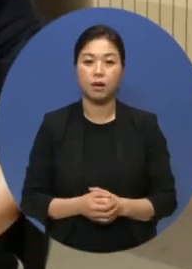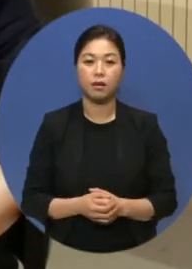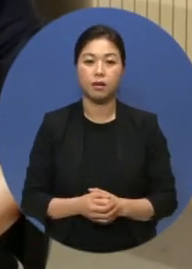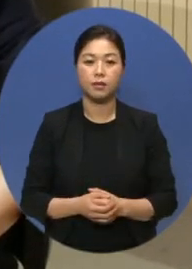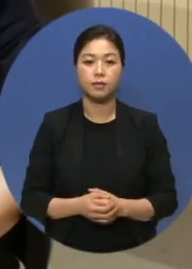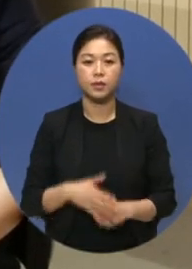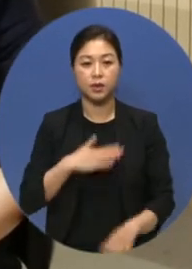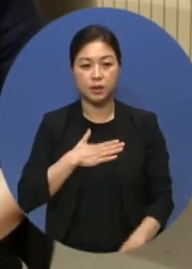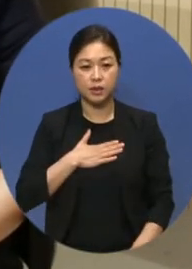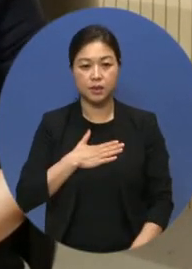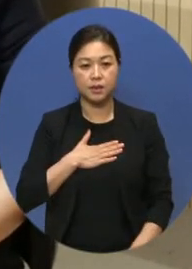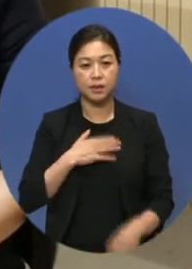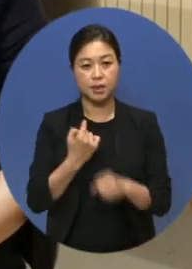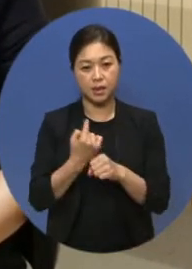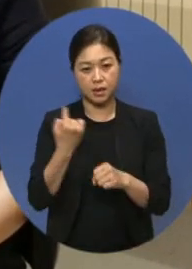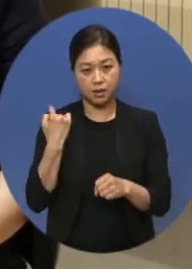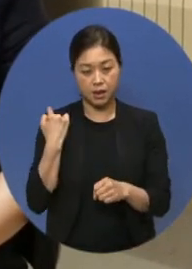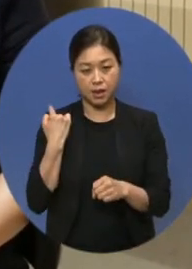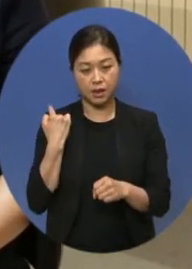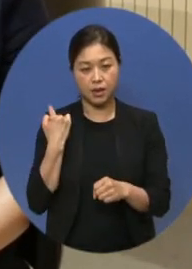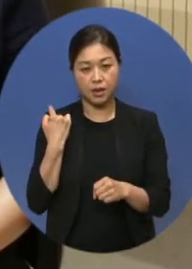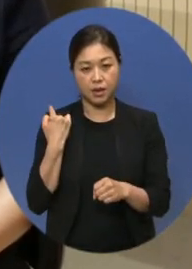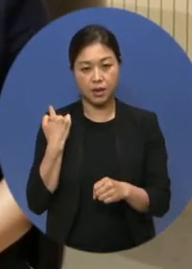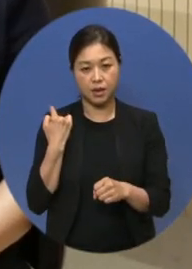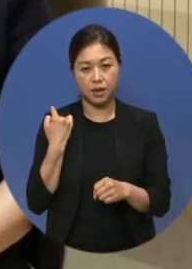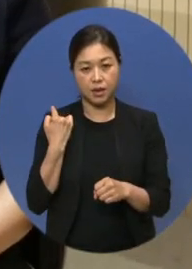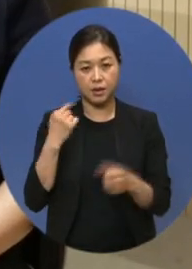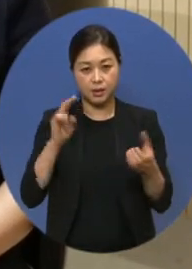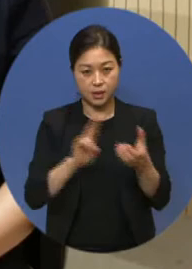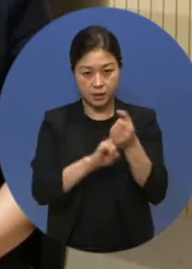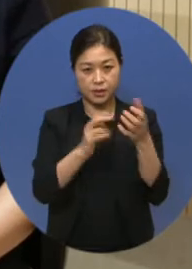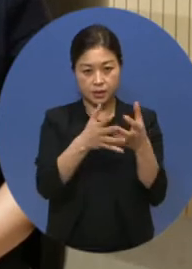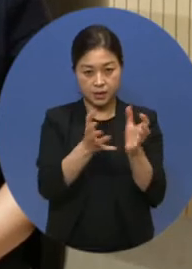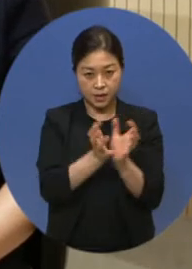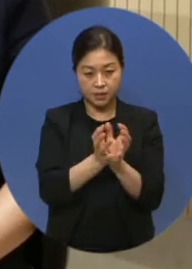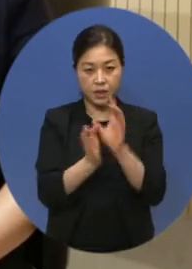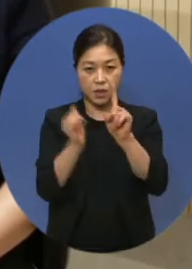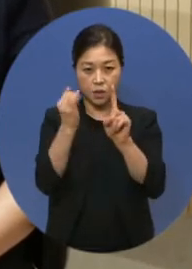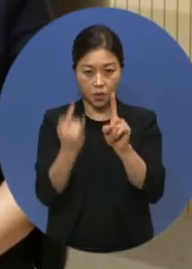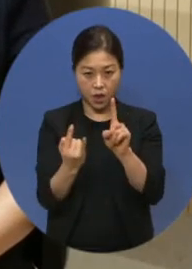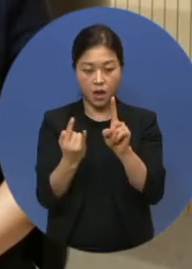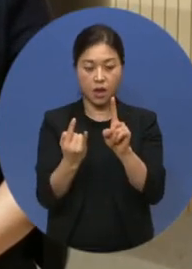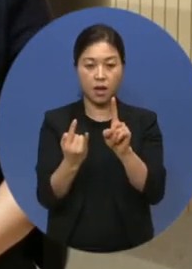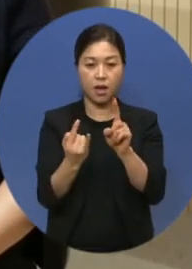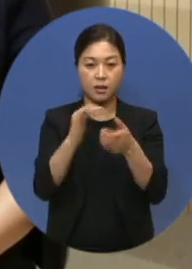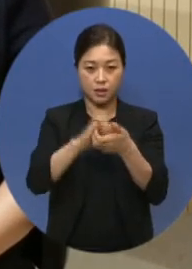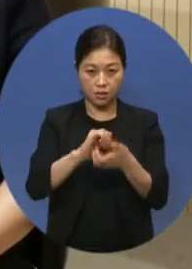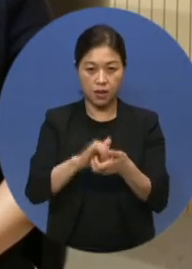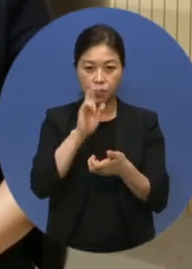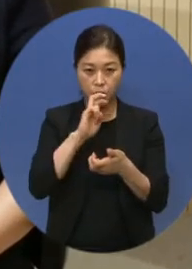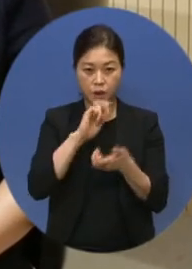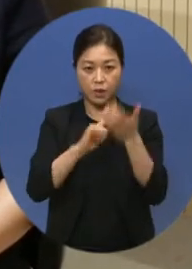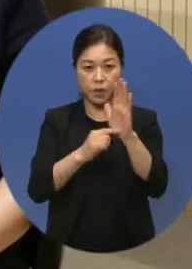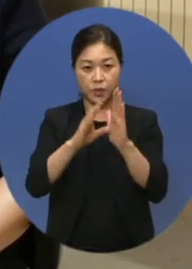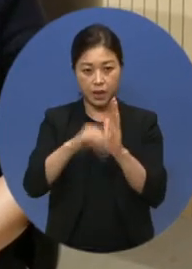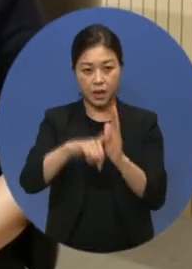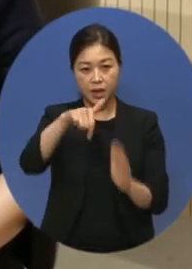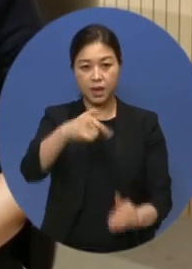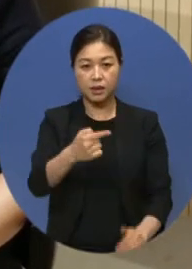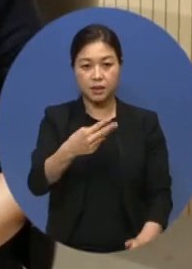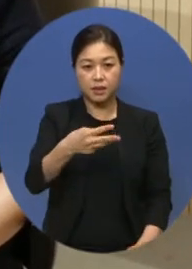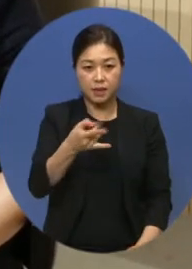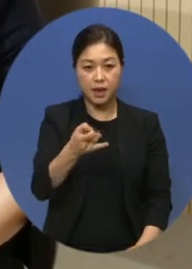있을까요? 저는 작년 그 미라클 보이스 앙상블 1회 정기 연주에 그